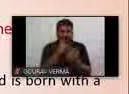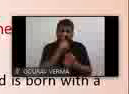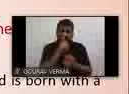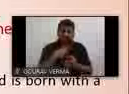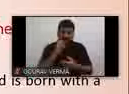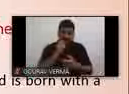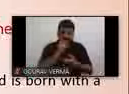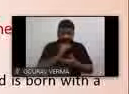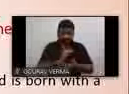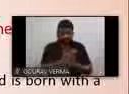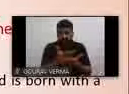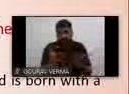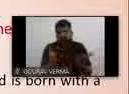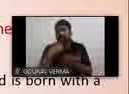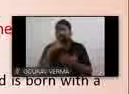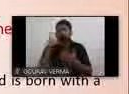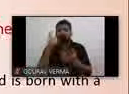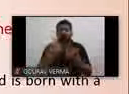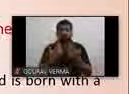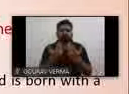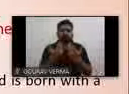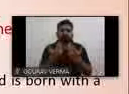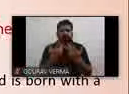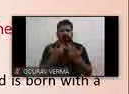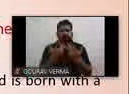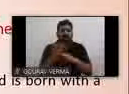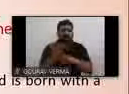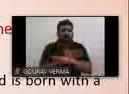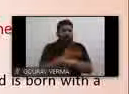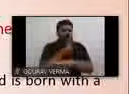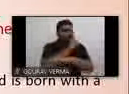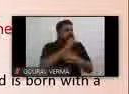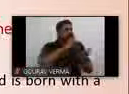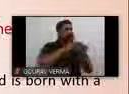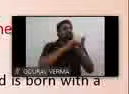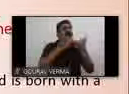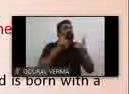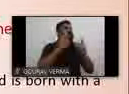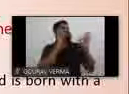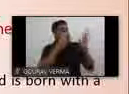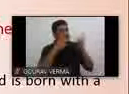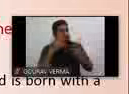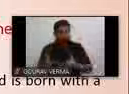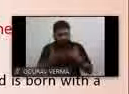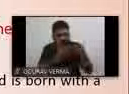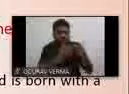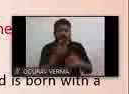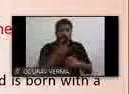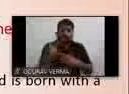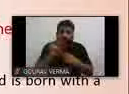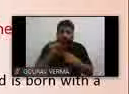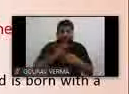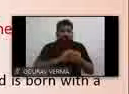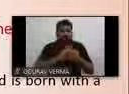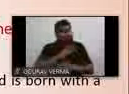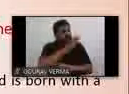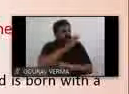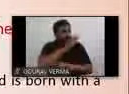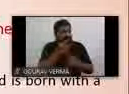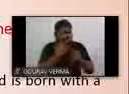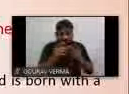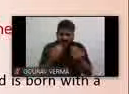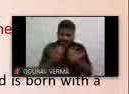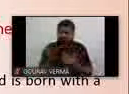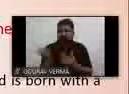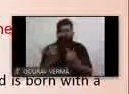कोई बड़े से पेड अर्ली इंटरवेंशन इसमें ले जाएं, या बार बार डॉक्टर के पास ले जाएं, या